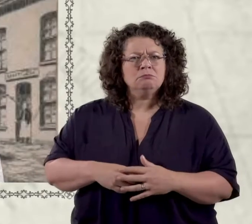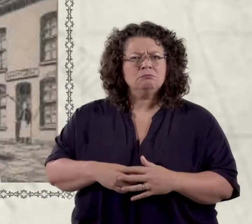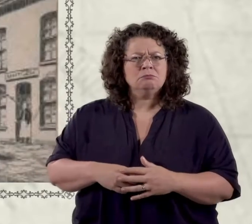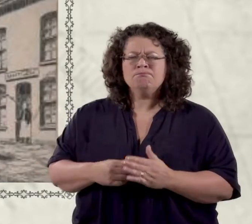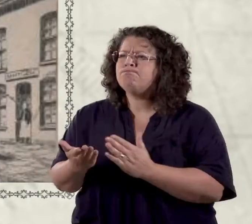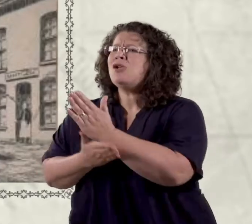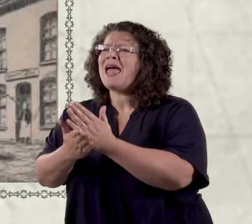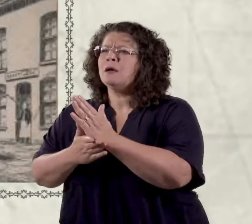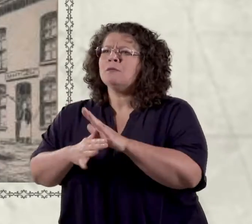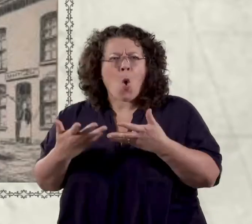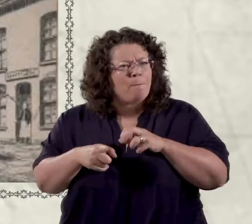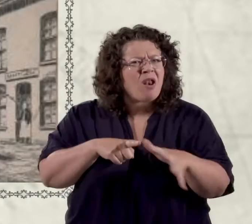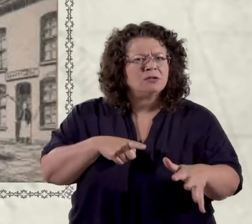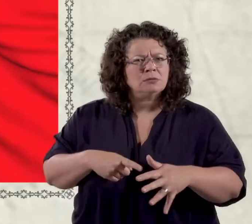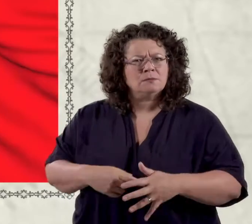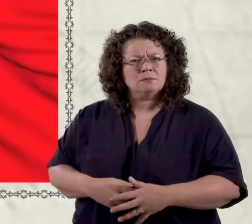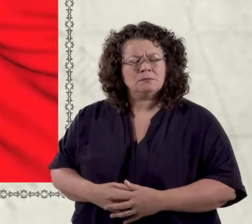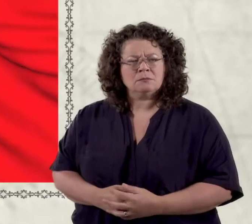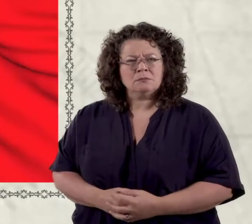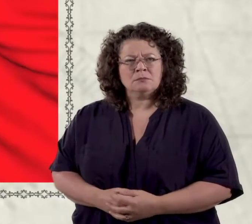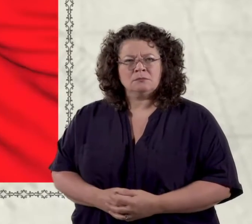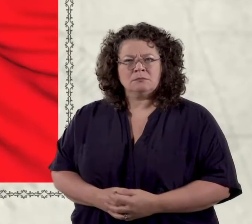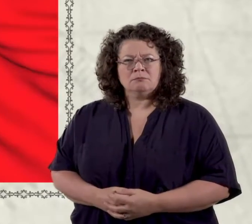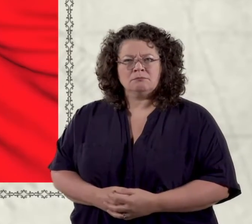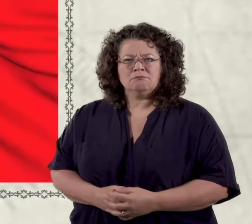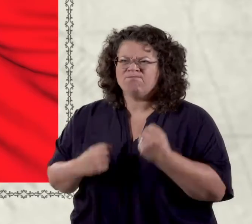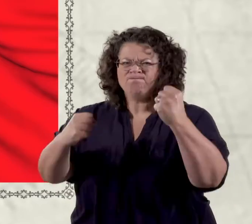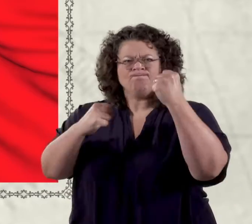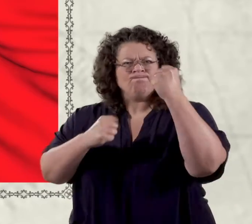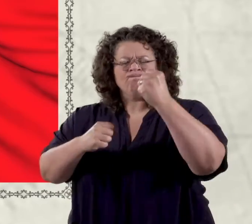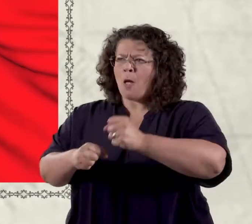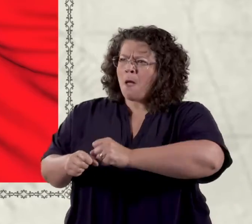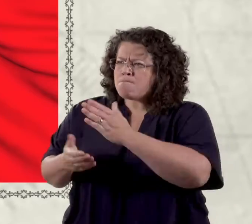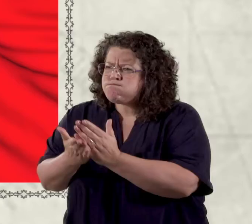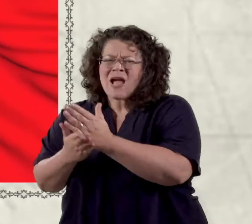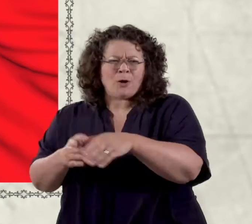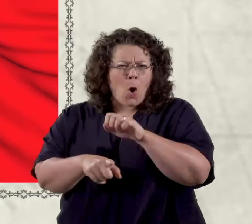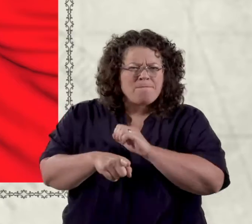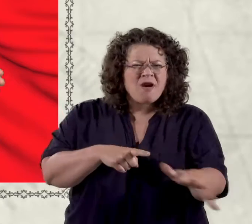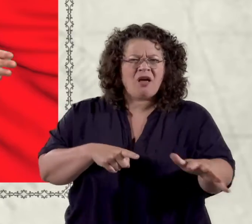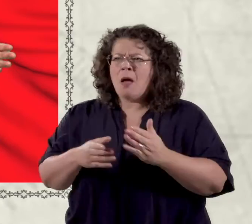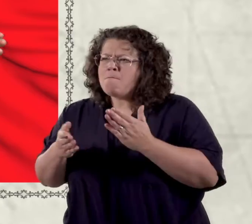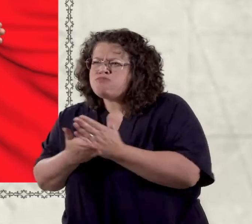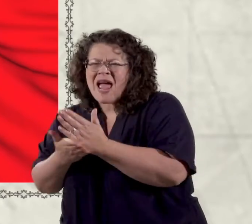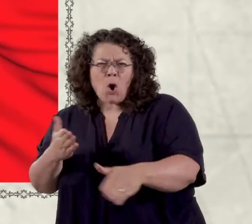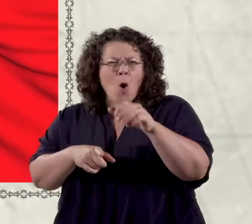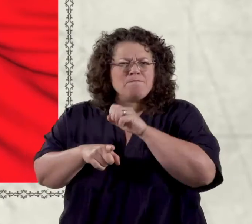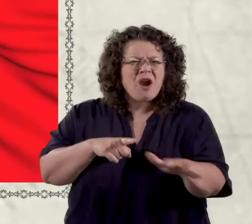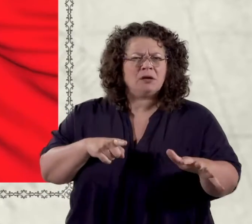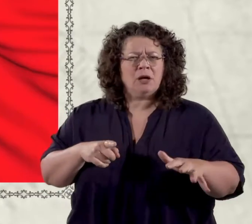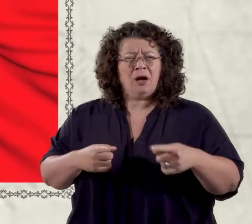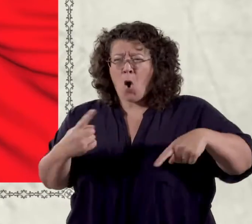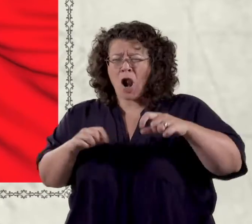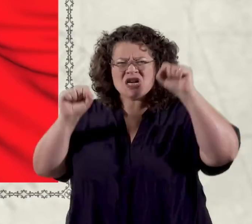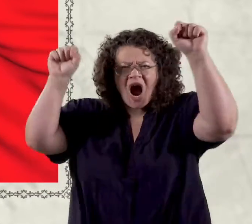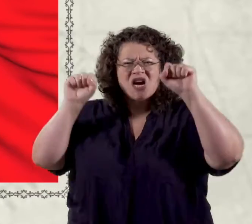Bara neu gwaed! Bara neu waed! Bara neu waed! Dyma'r dorf I gyd yn bloeddio.